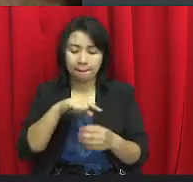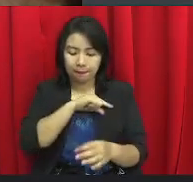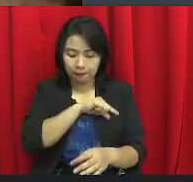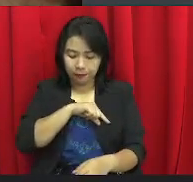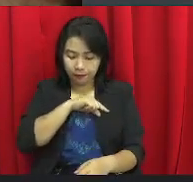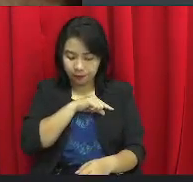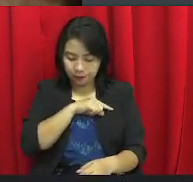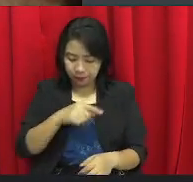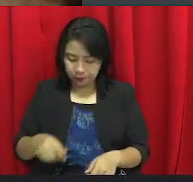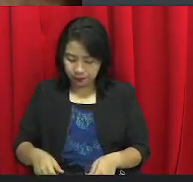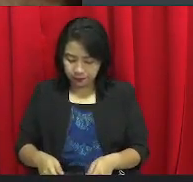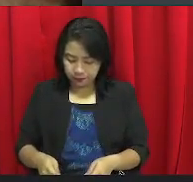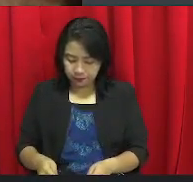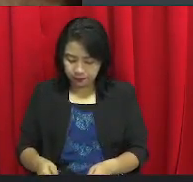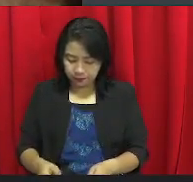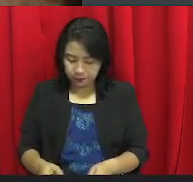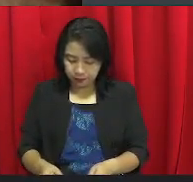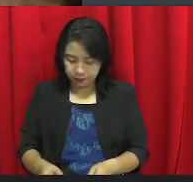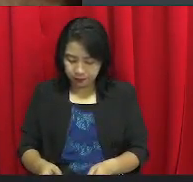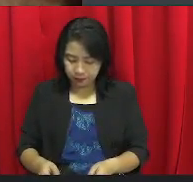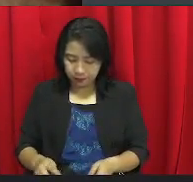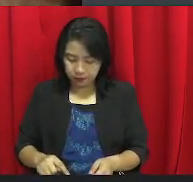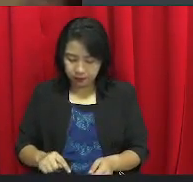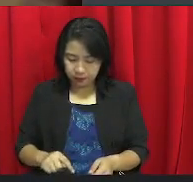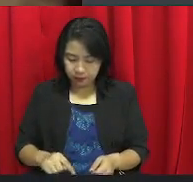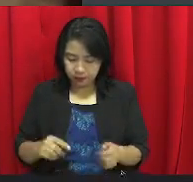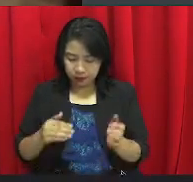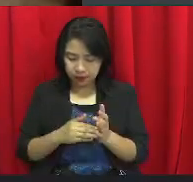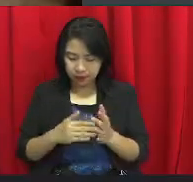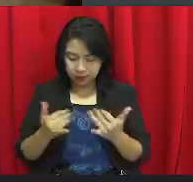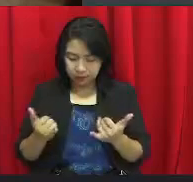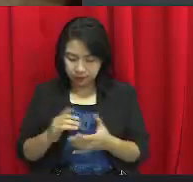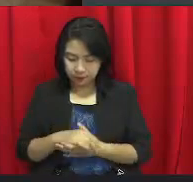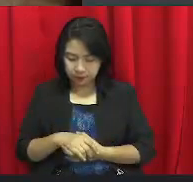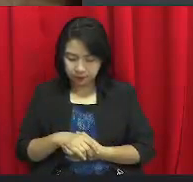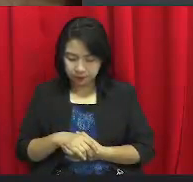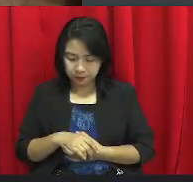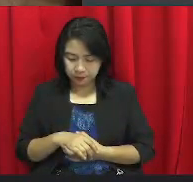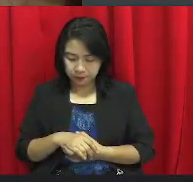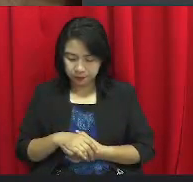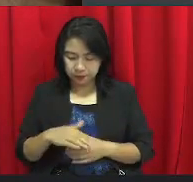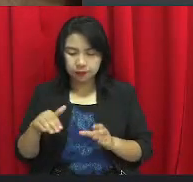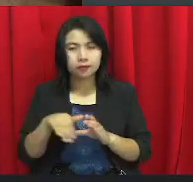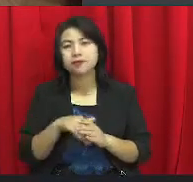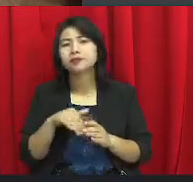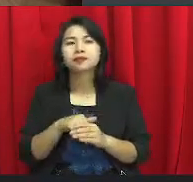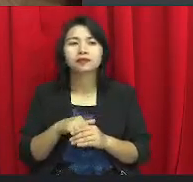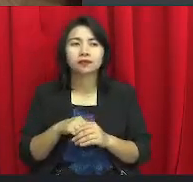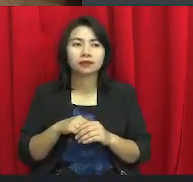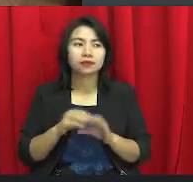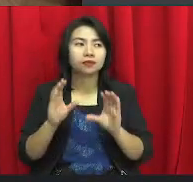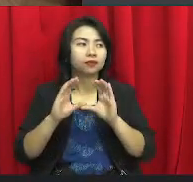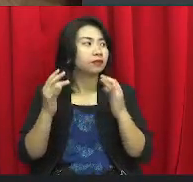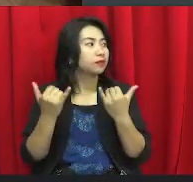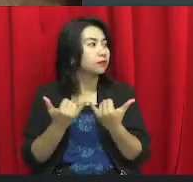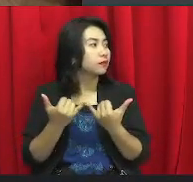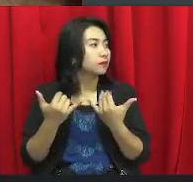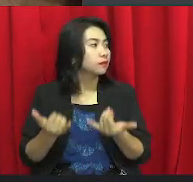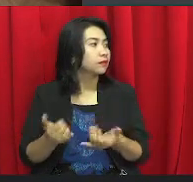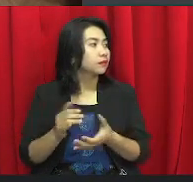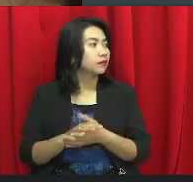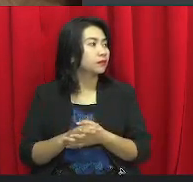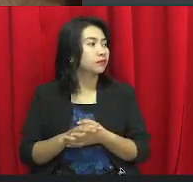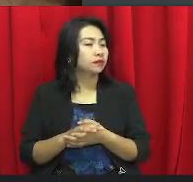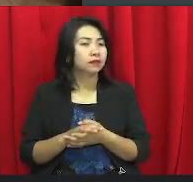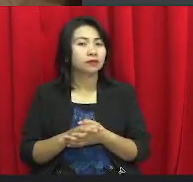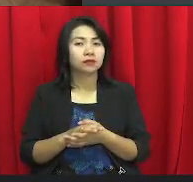kapatid, makikita niyo po mga kapatid sa pagdating sa kumpanya, ang hinahanap ng mga